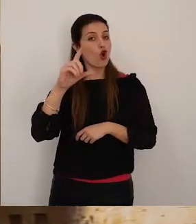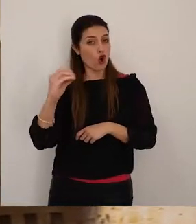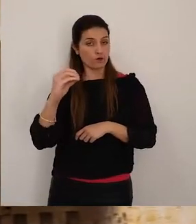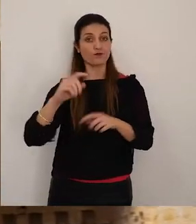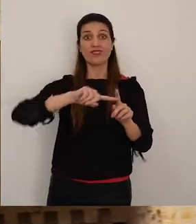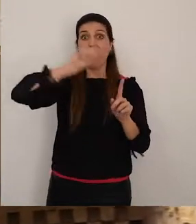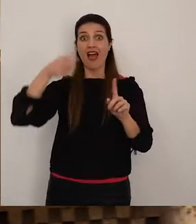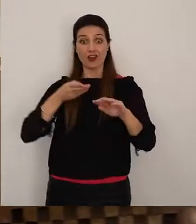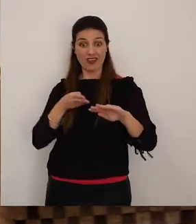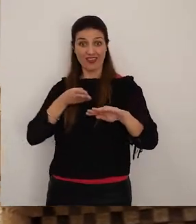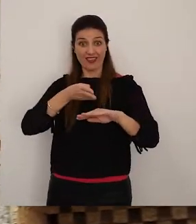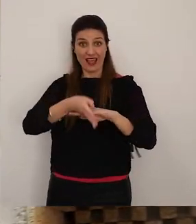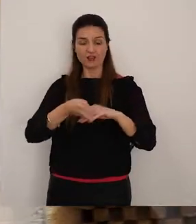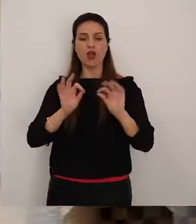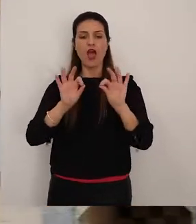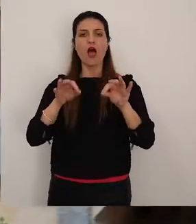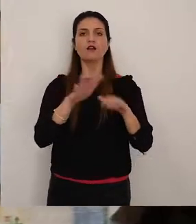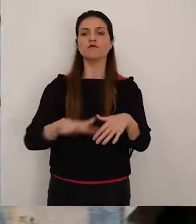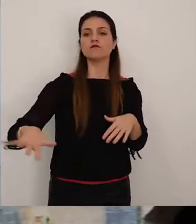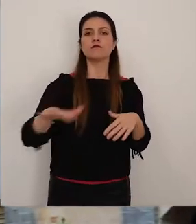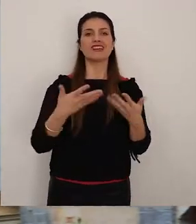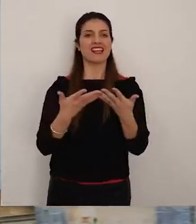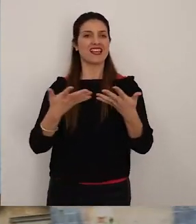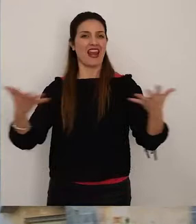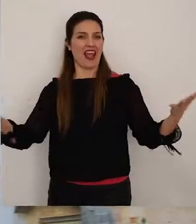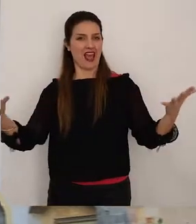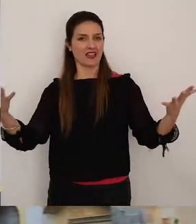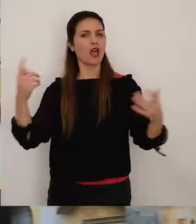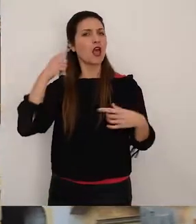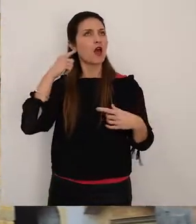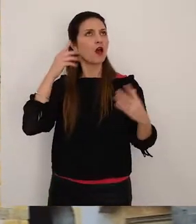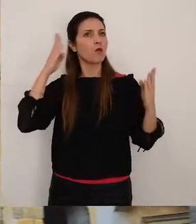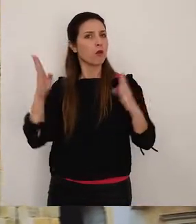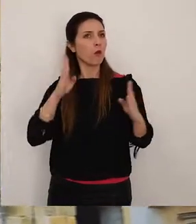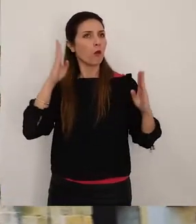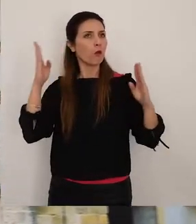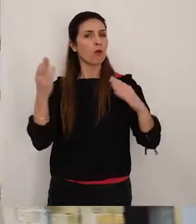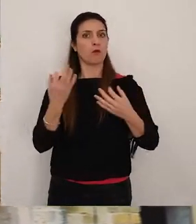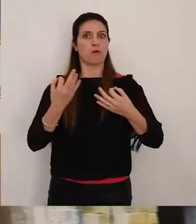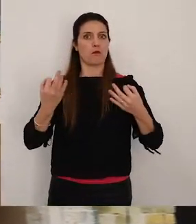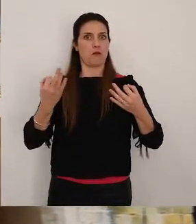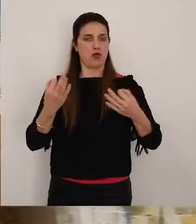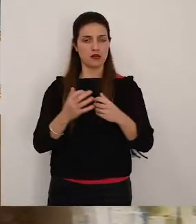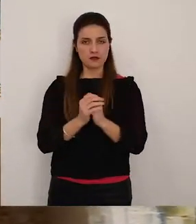Dall'arco d'ingresso si giunge nel grande atrio del castello, caratterizzato da un'acustica sonora di pregevole